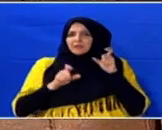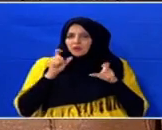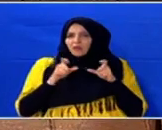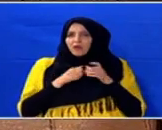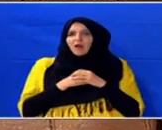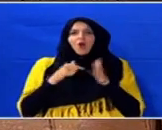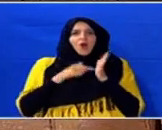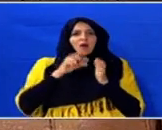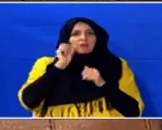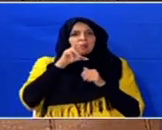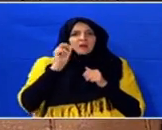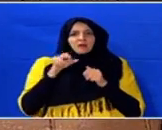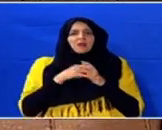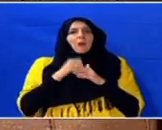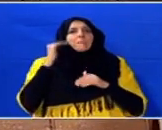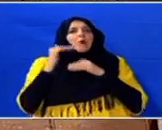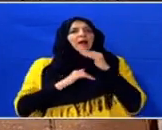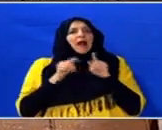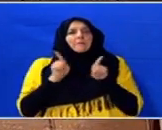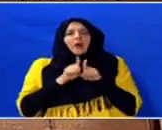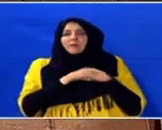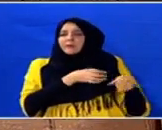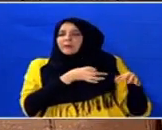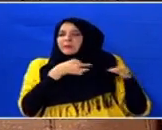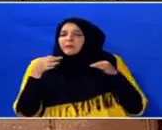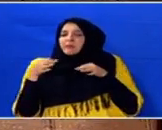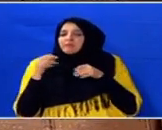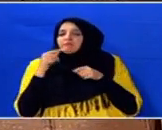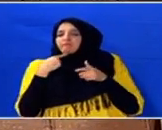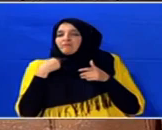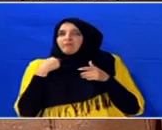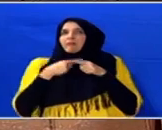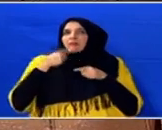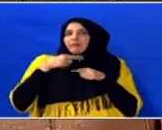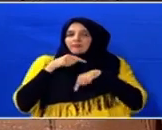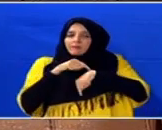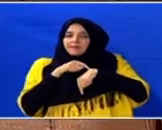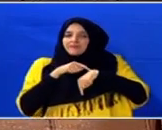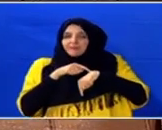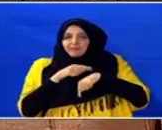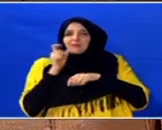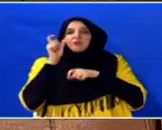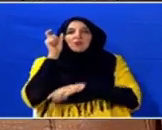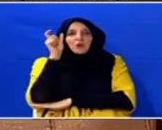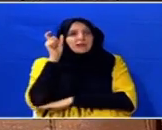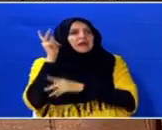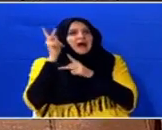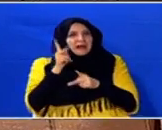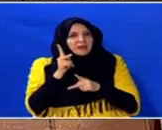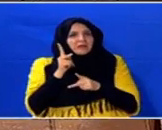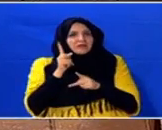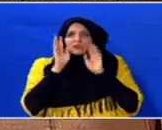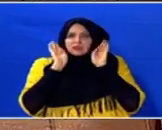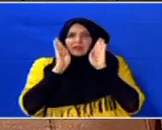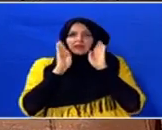في سفر يبرمجون يعني سفرهم يتوقفوا مع صلاة الجمعة